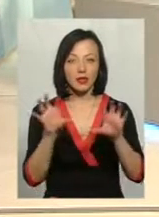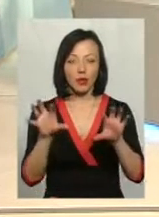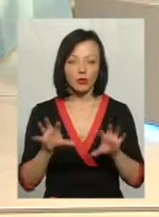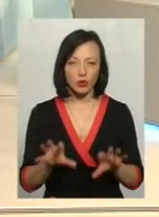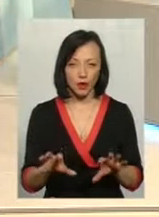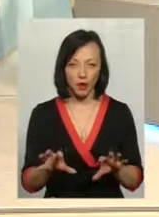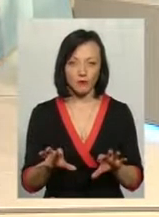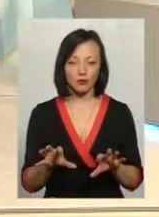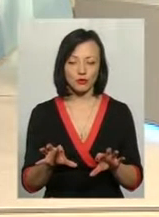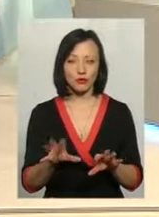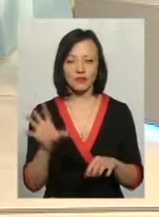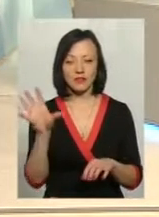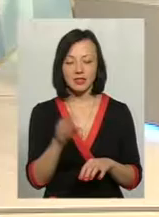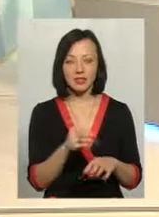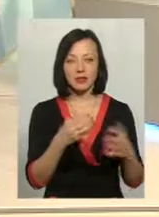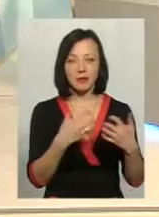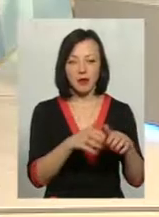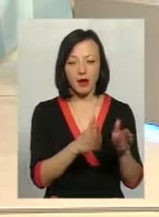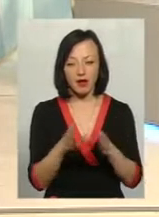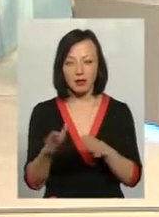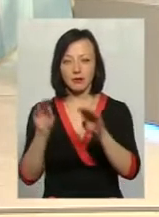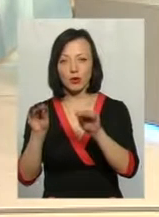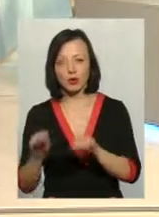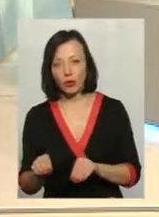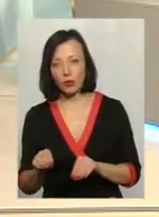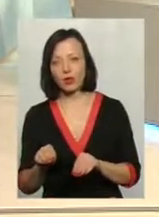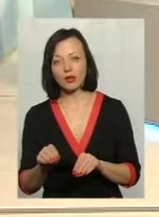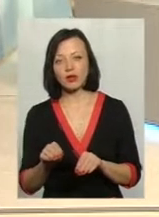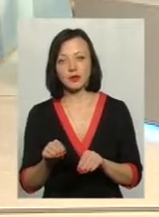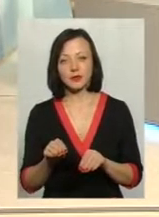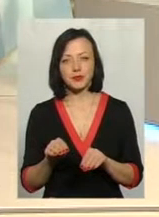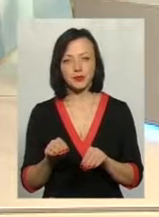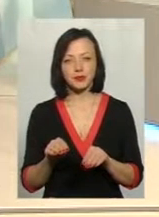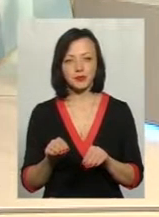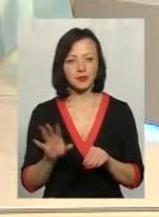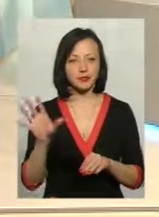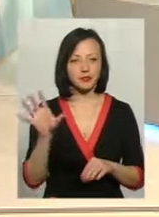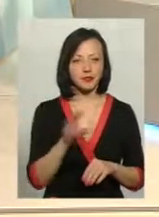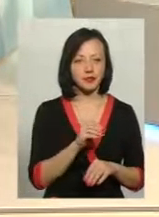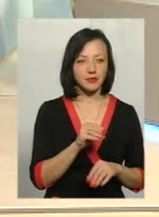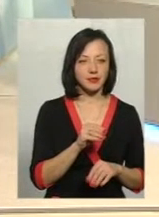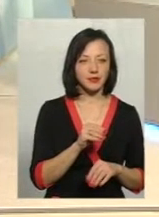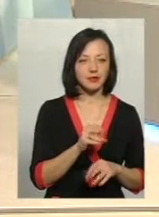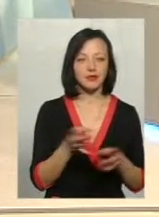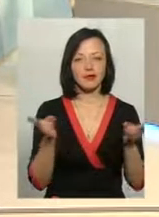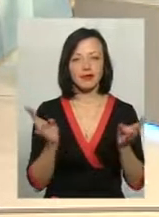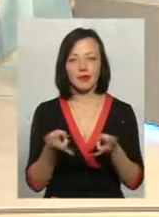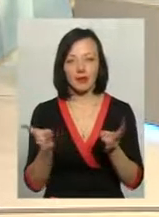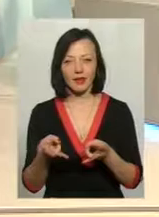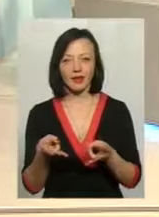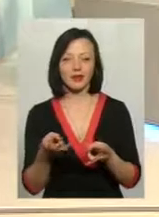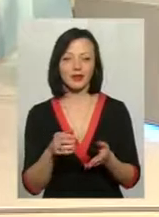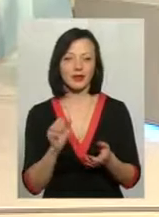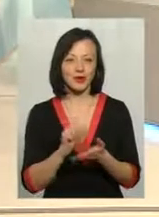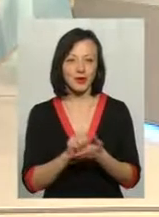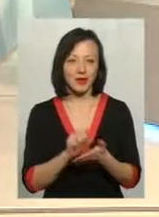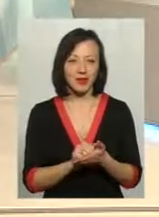законодавчо, всі ті механізми, протоколи, всі необхідні документи для